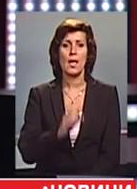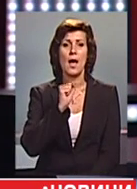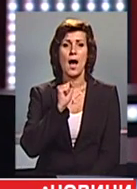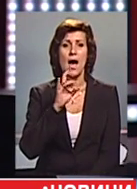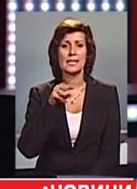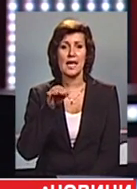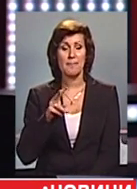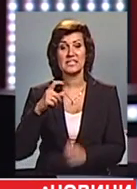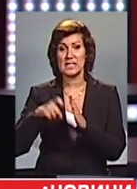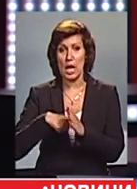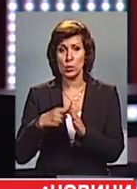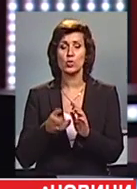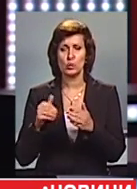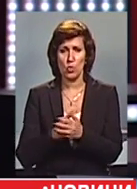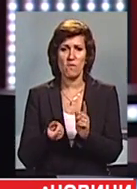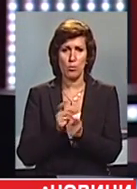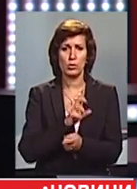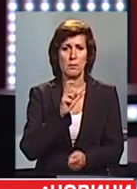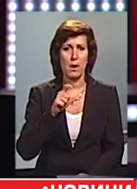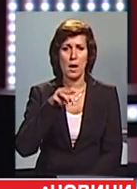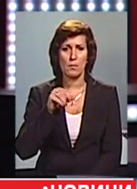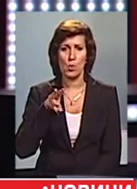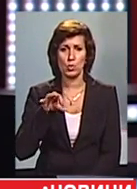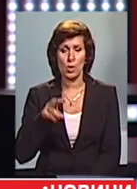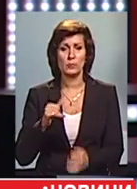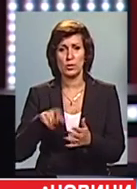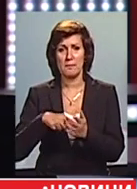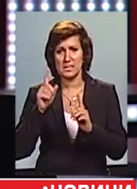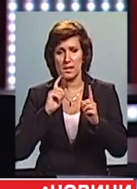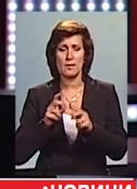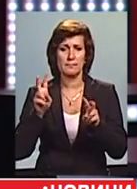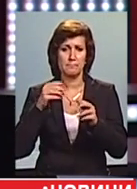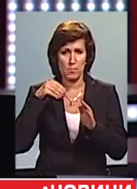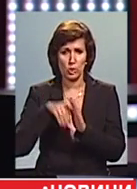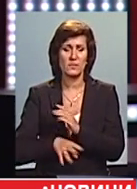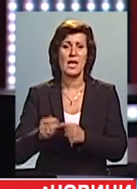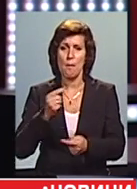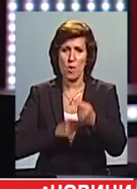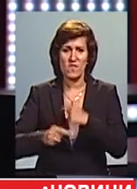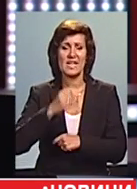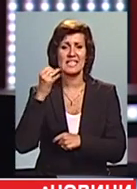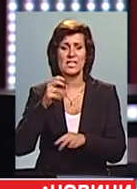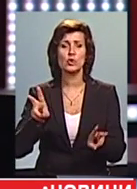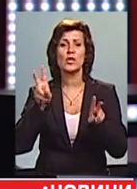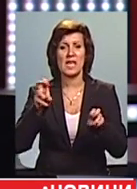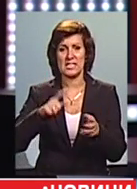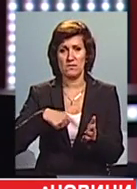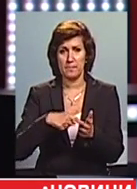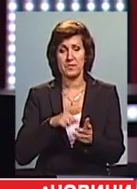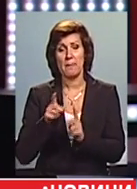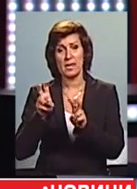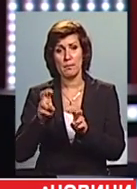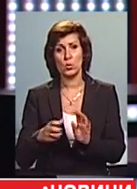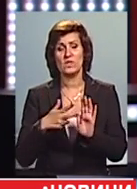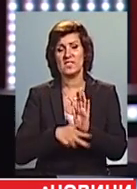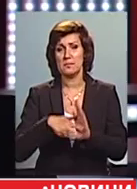Артемівськ на Донеччині знову стане Бахмутом. Сьогодні міськрада проголосувала за повернення історичної назви місту. Також перейменують більше